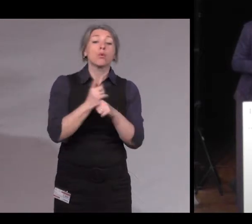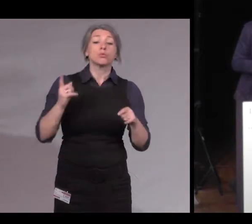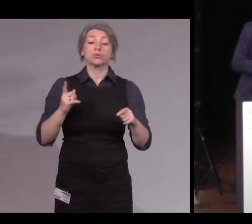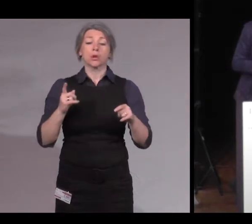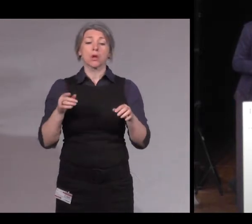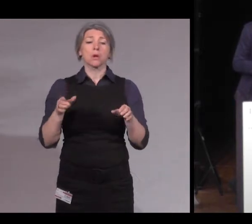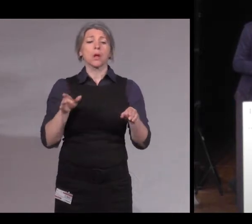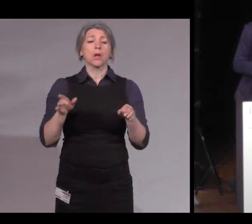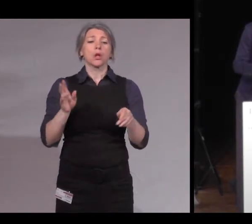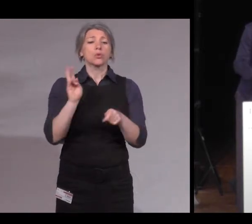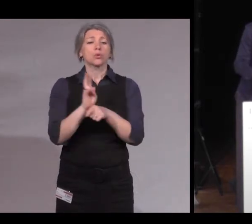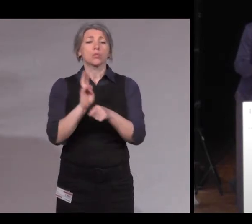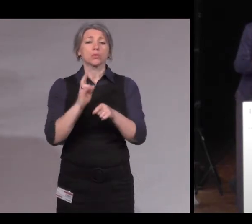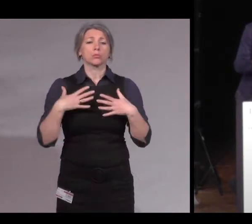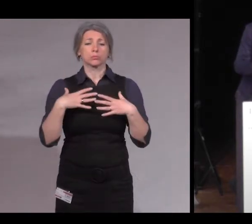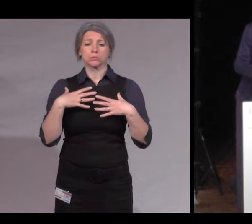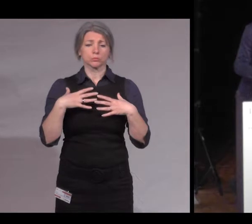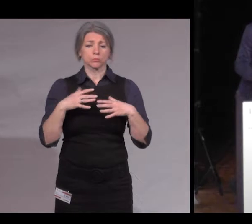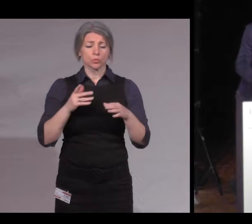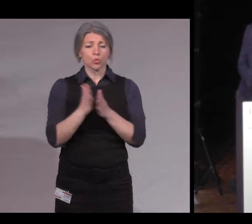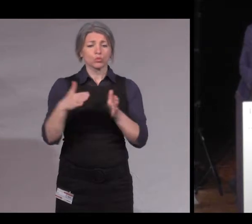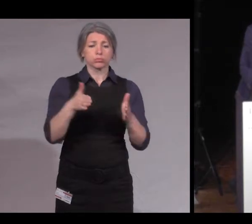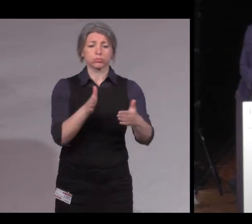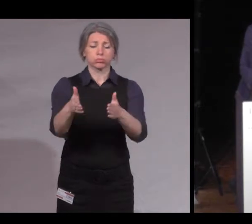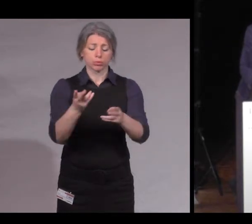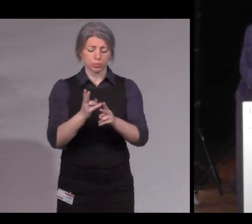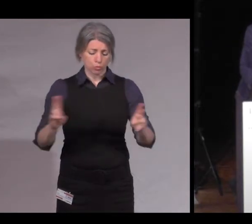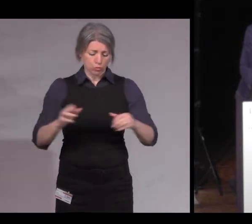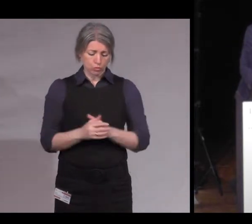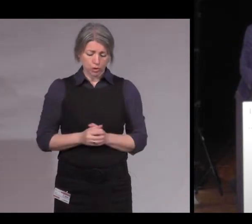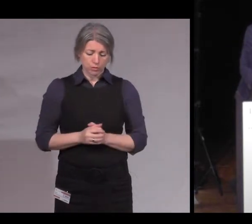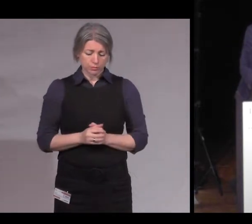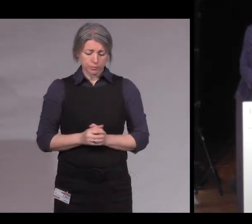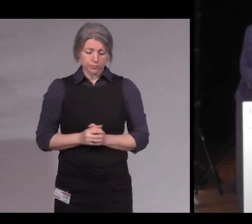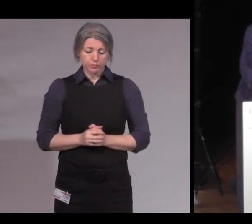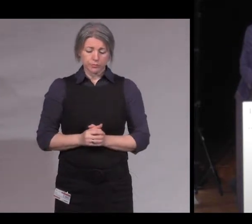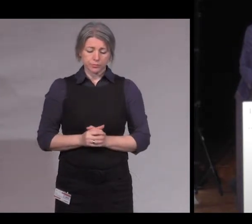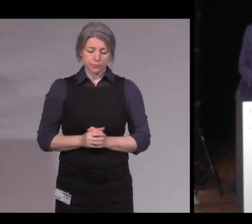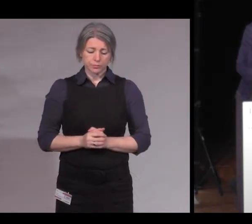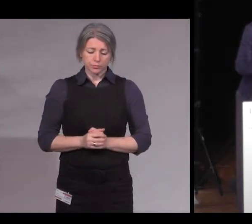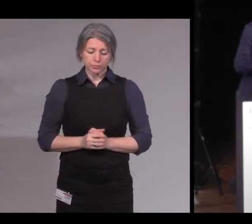jak aktivitace té trupu a do končetinu může použít jiným činnostem.